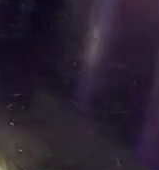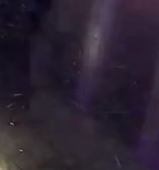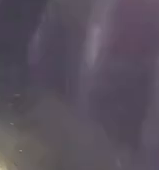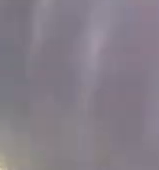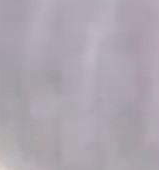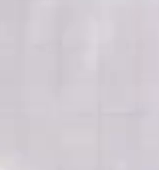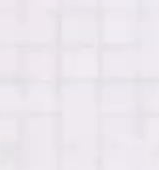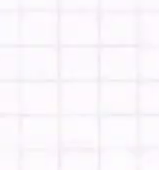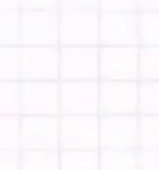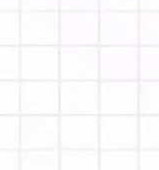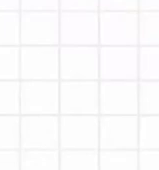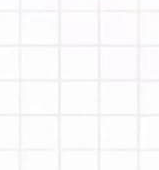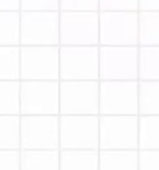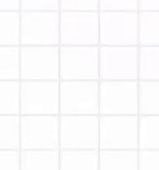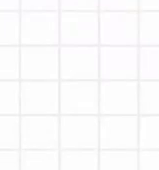Hai